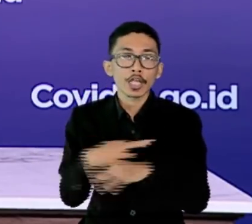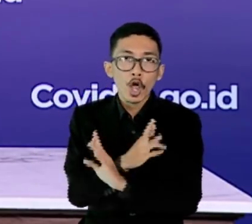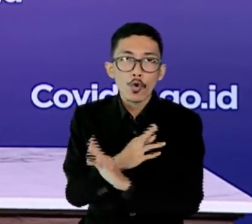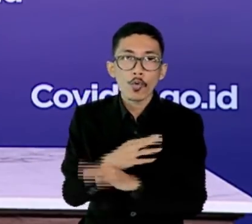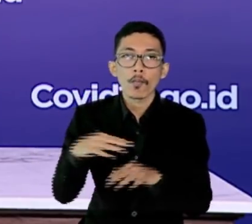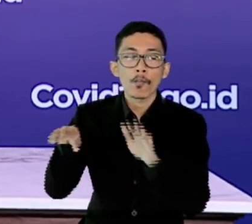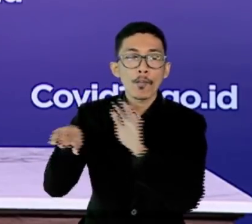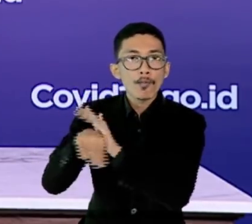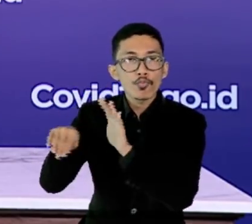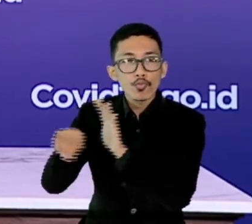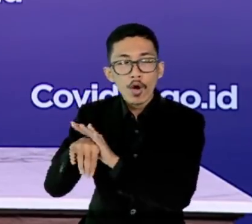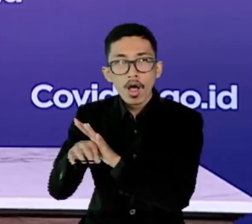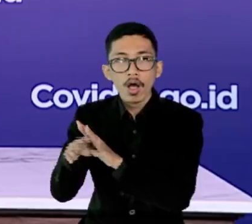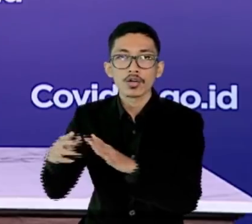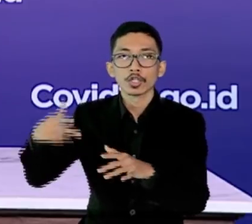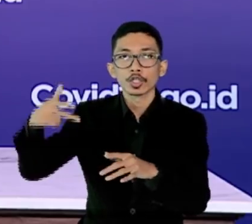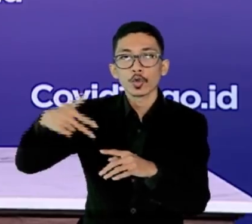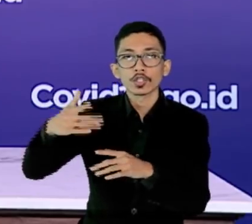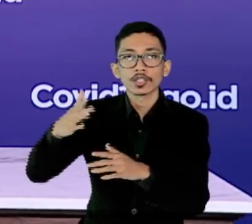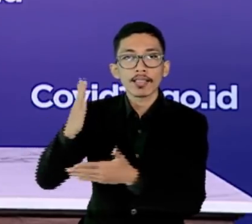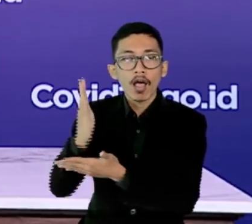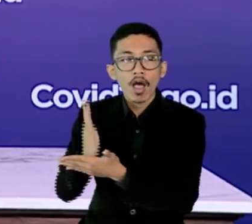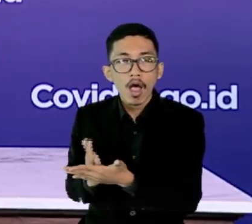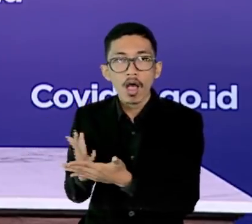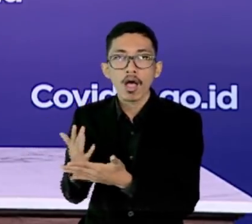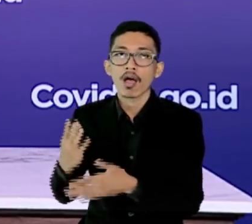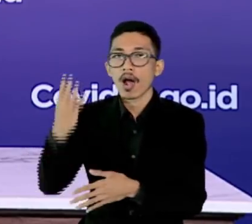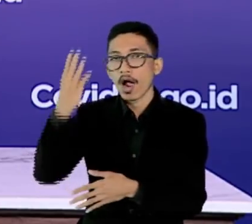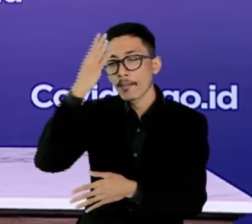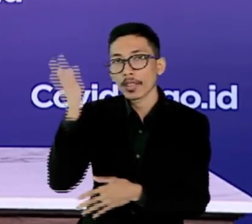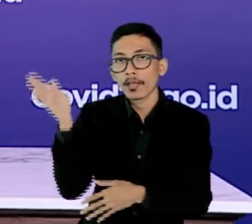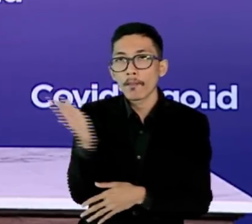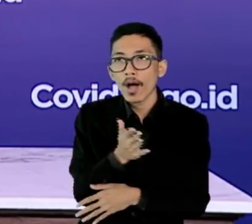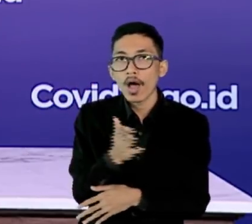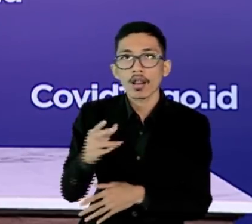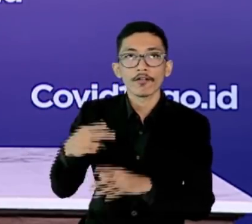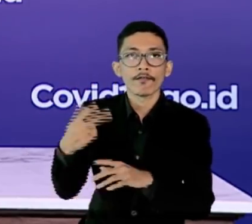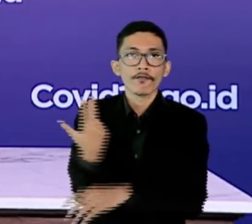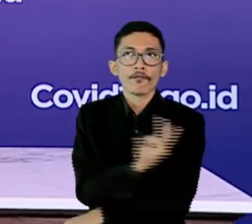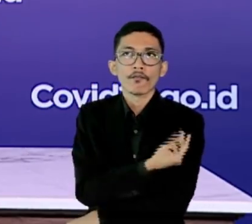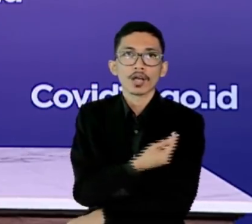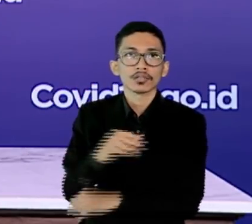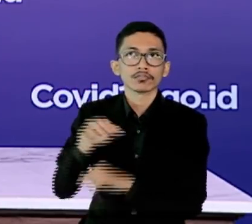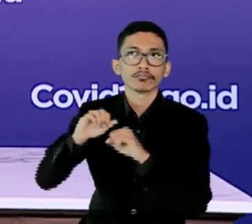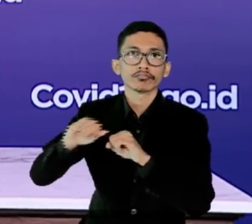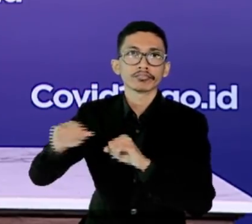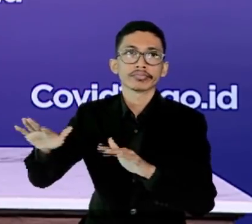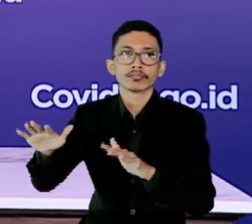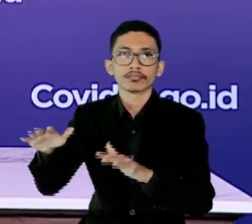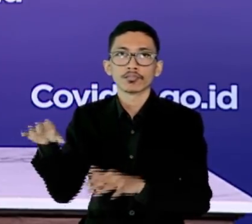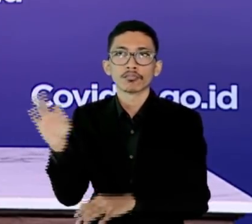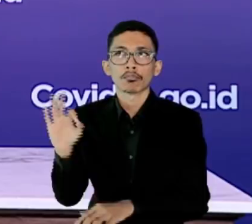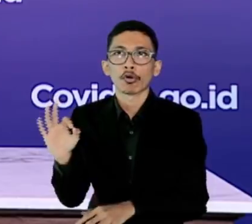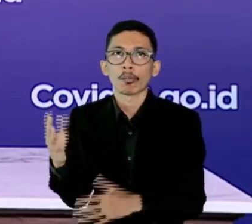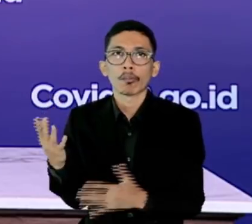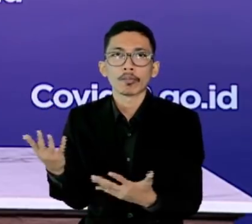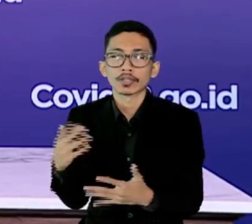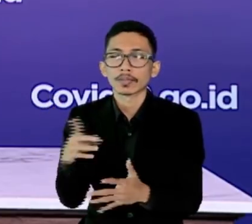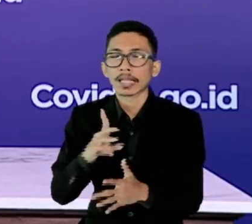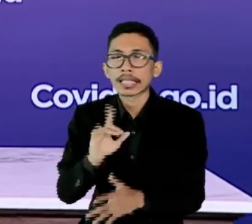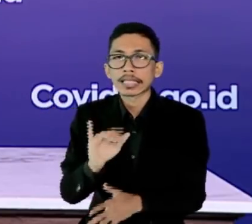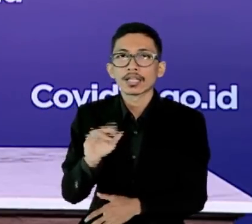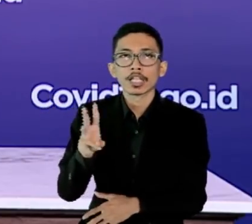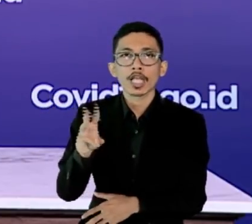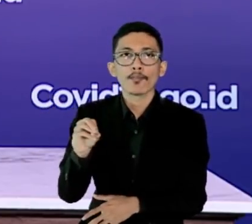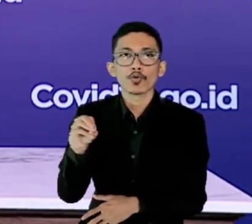Papua Barat, Sulawesi Tengah, Kalimantan Barat, dan lainnya, cakupan vaksinasi masih belum sampai 30%.